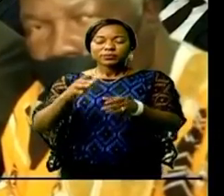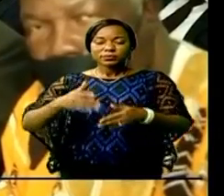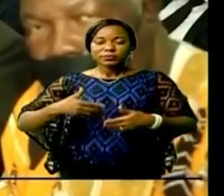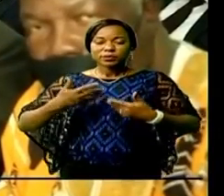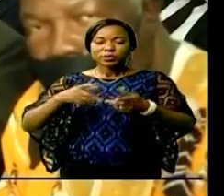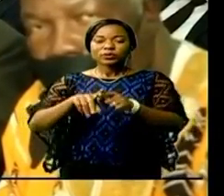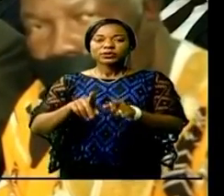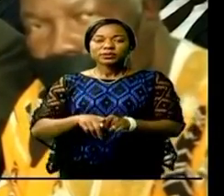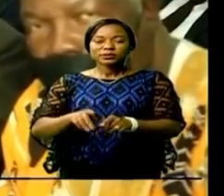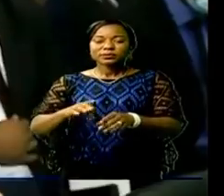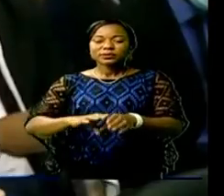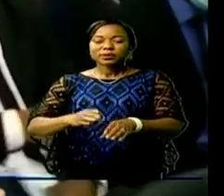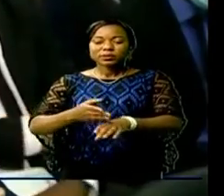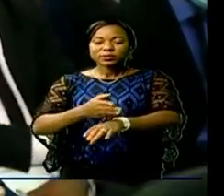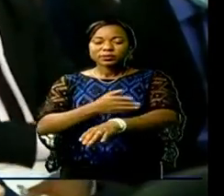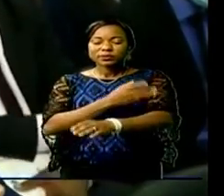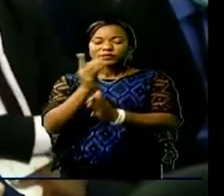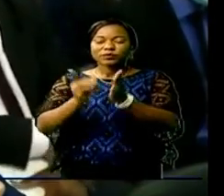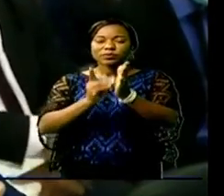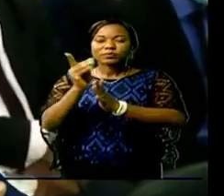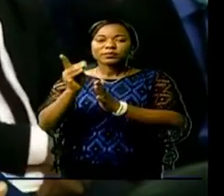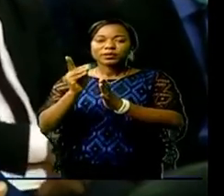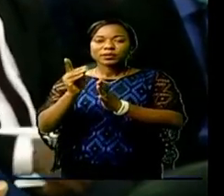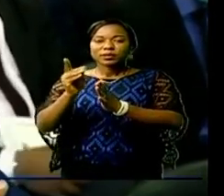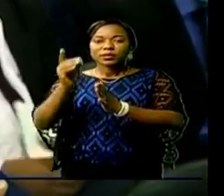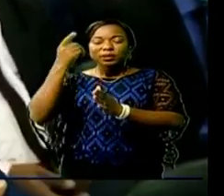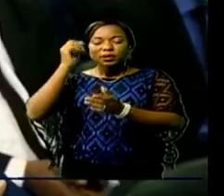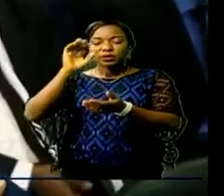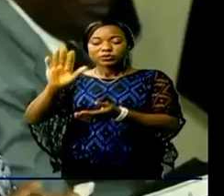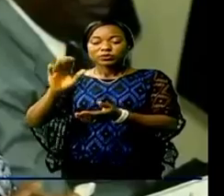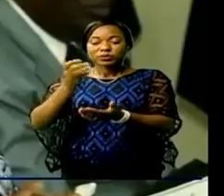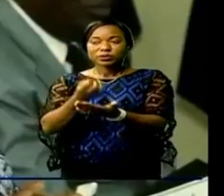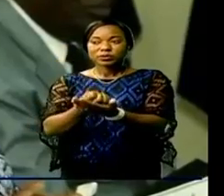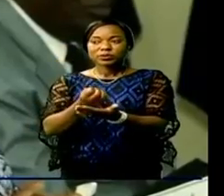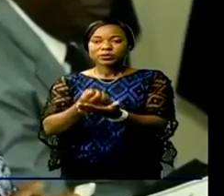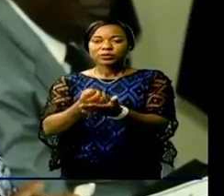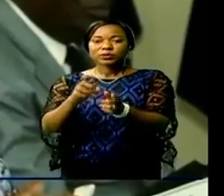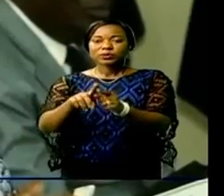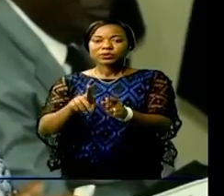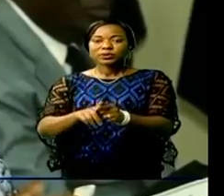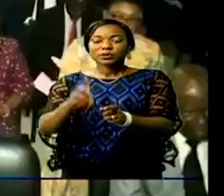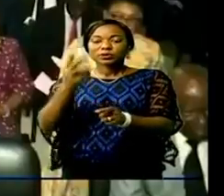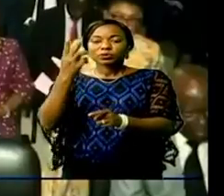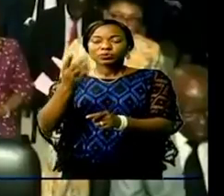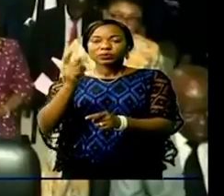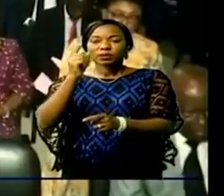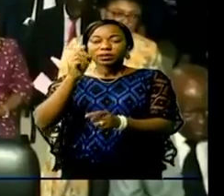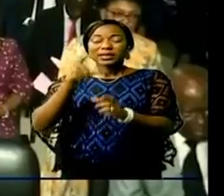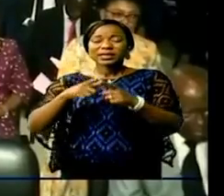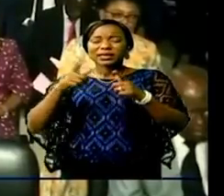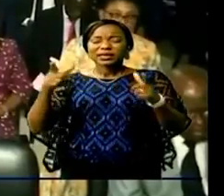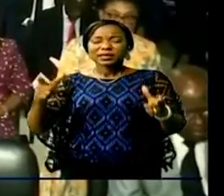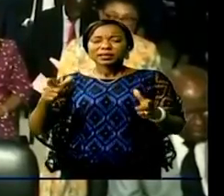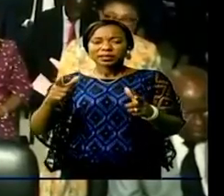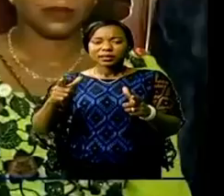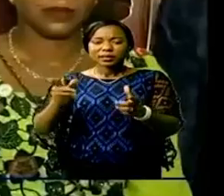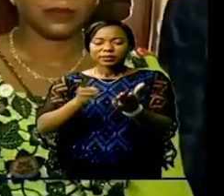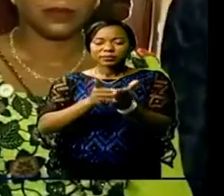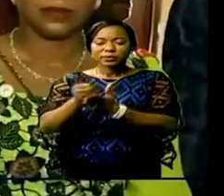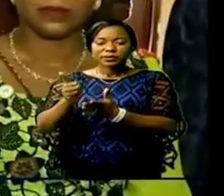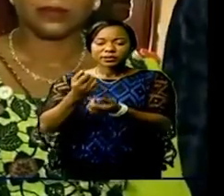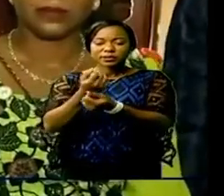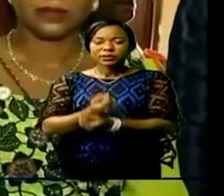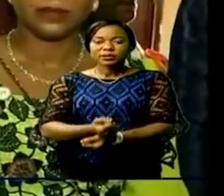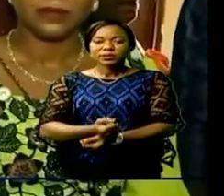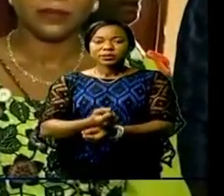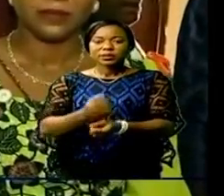de redressement et de développement de son économie en tablant sur trois grands principes à savoir le respect